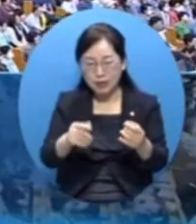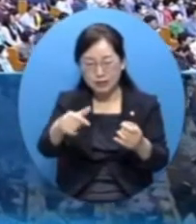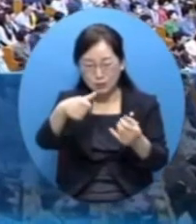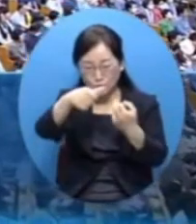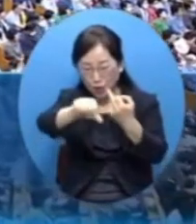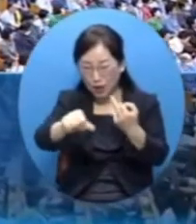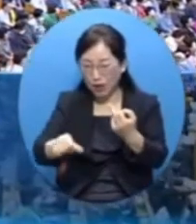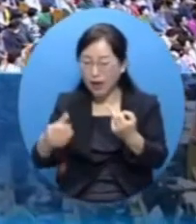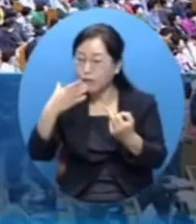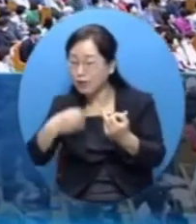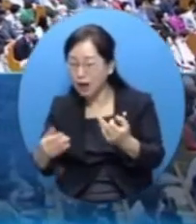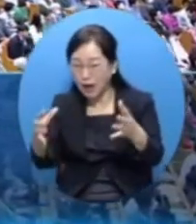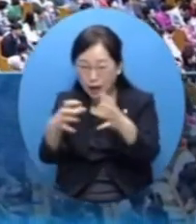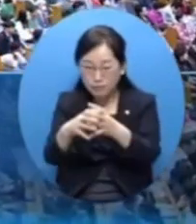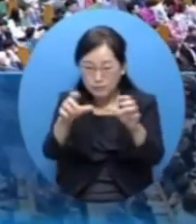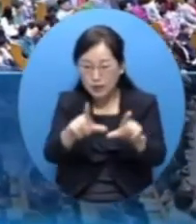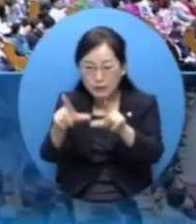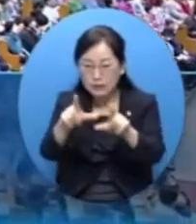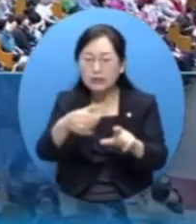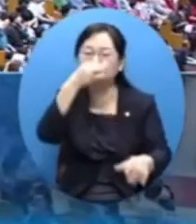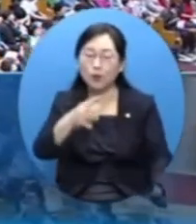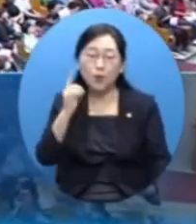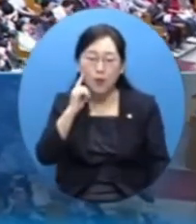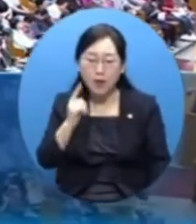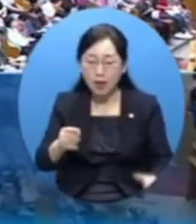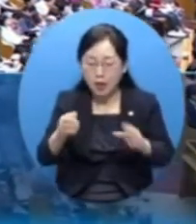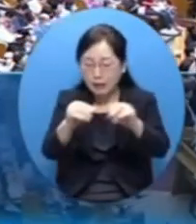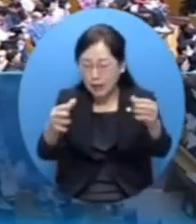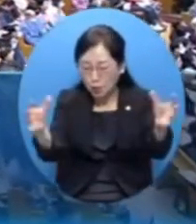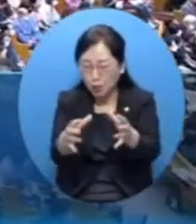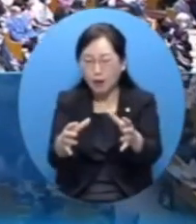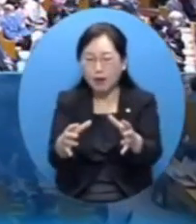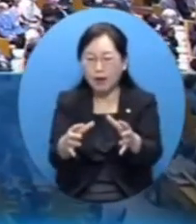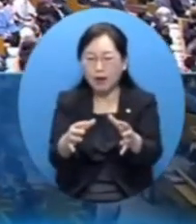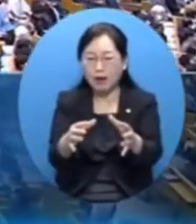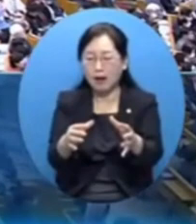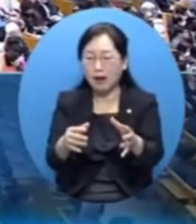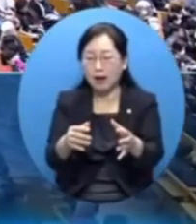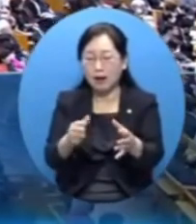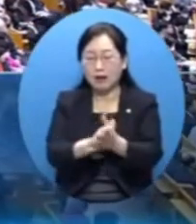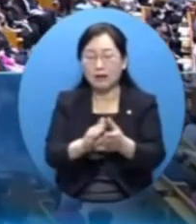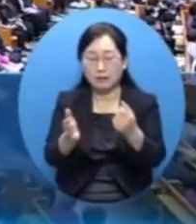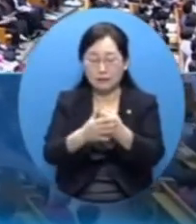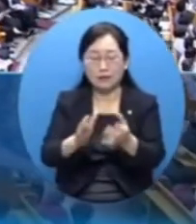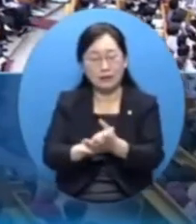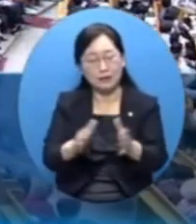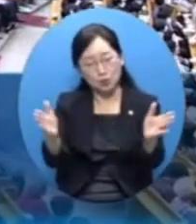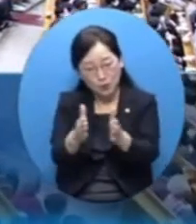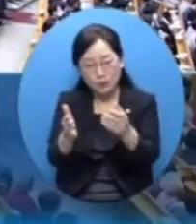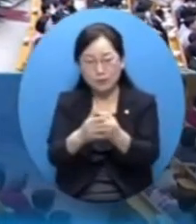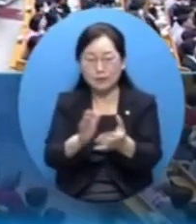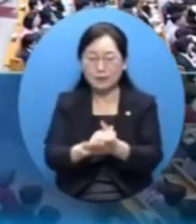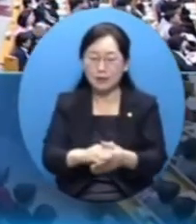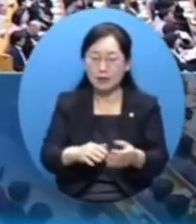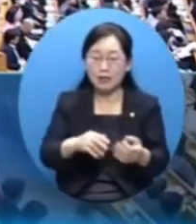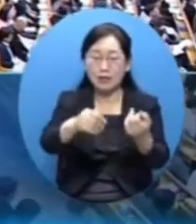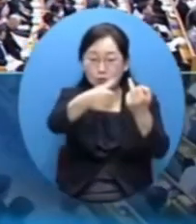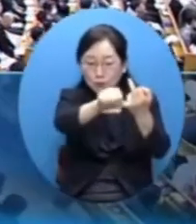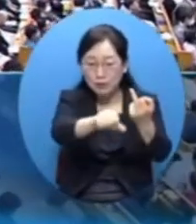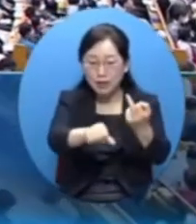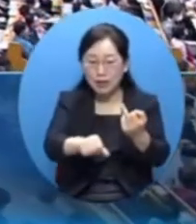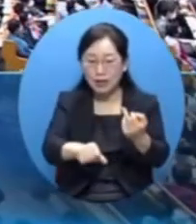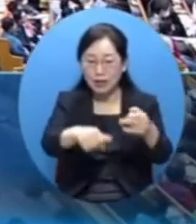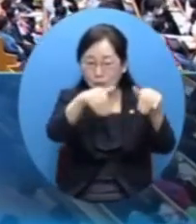많아서 동할 수 없었음이라 그러므로 아브라함의 가축의 목자와 롯의 가축의 목자가 서로